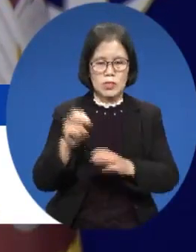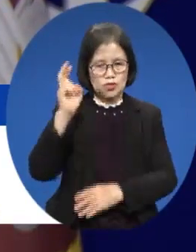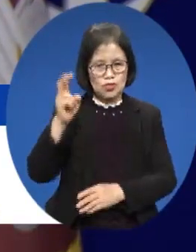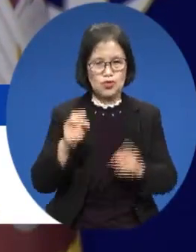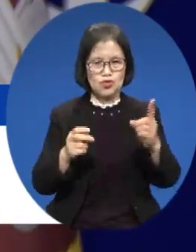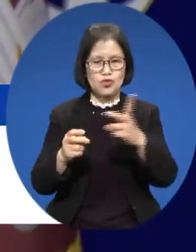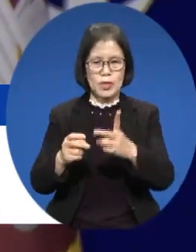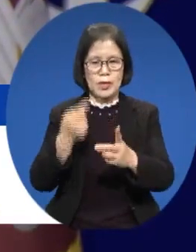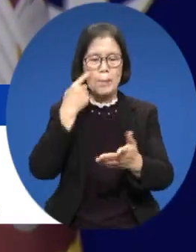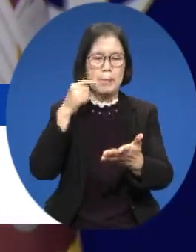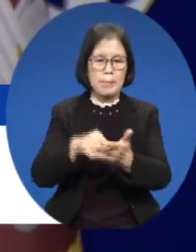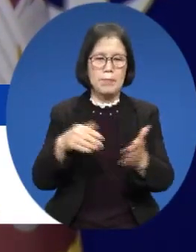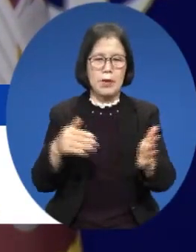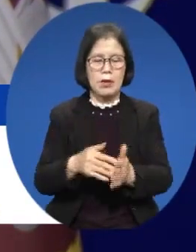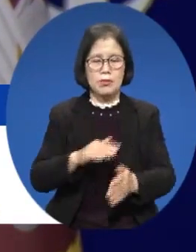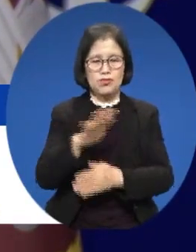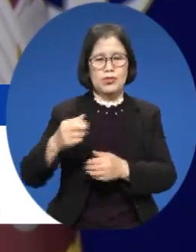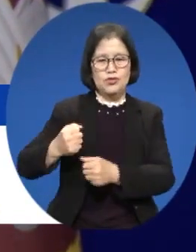발사체를 탐지 하였습니다